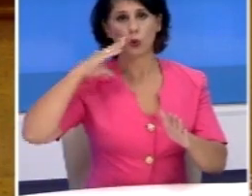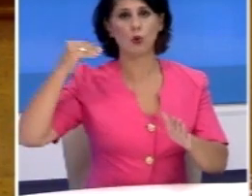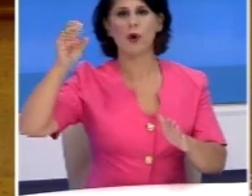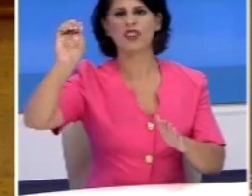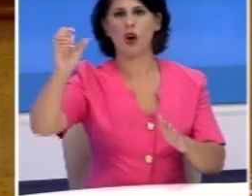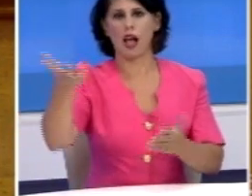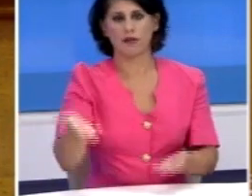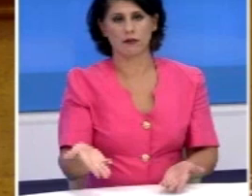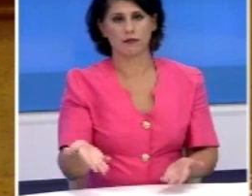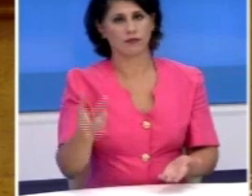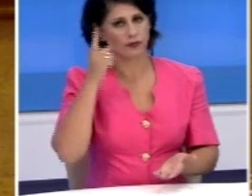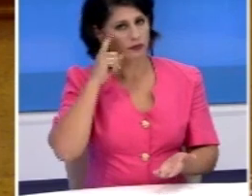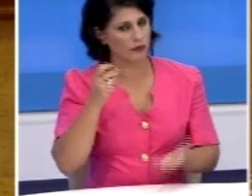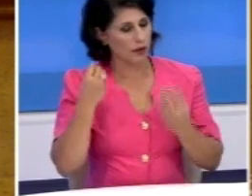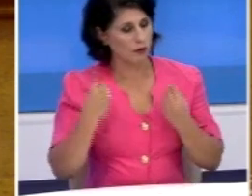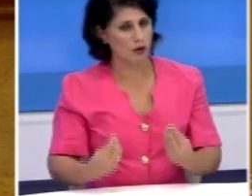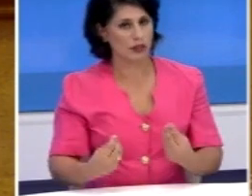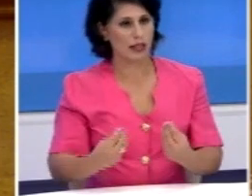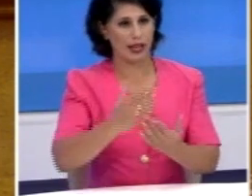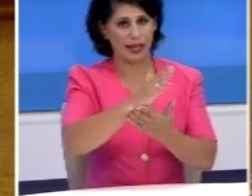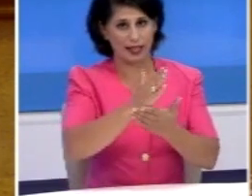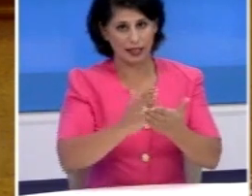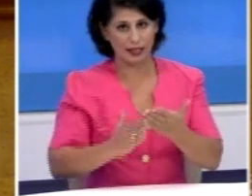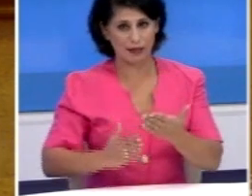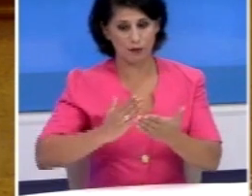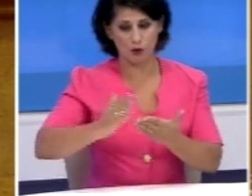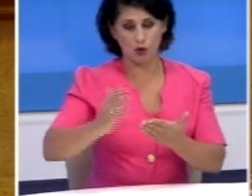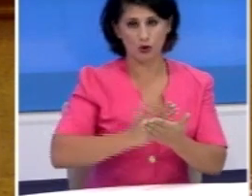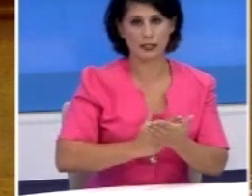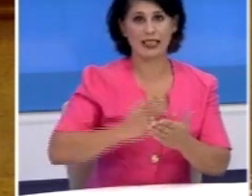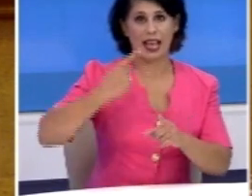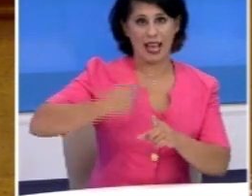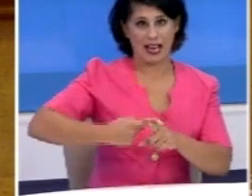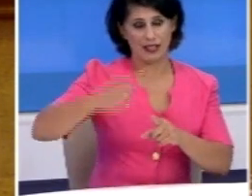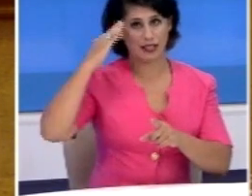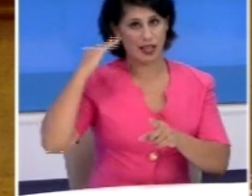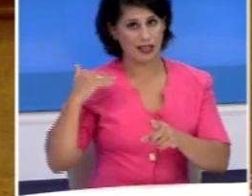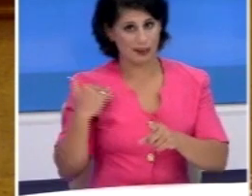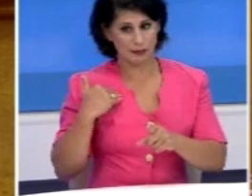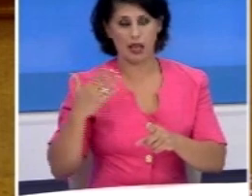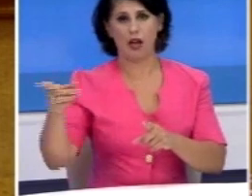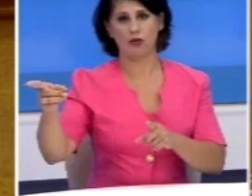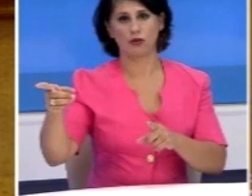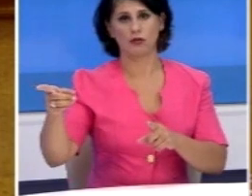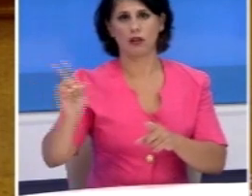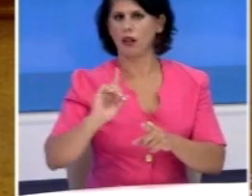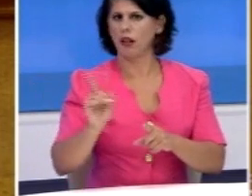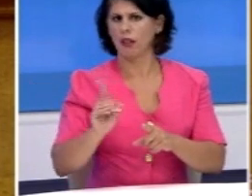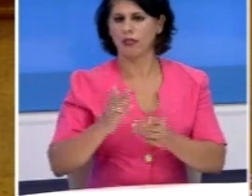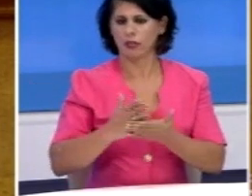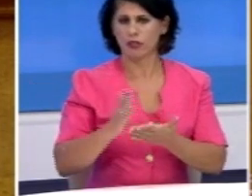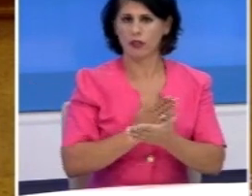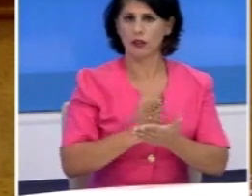πολύ καλά πως η γραμμή που χωρίζει την ελληνική και την αιγυπτιακή γραμμή οριοθέτησης δεν